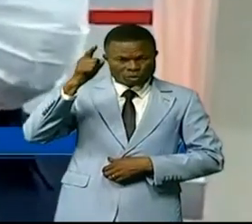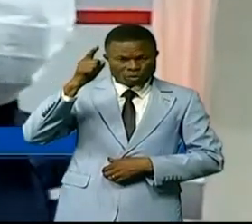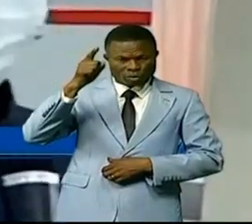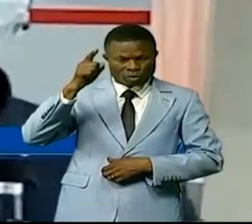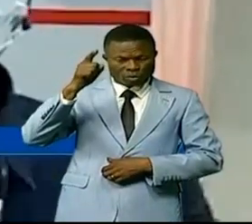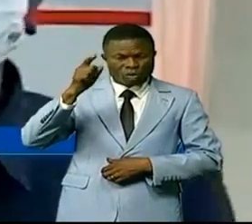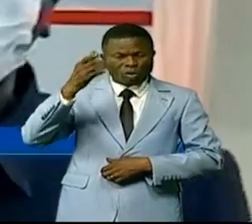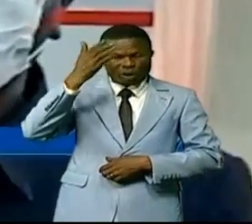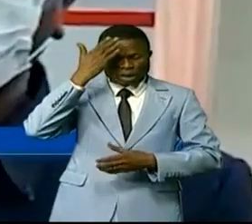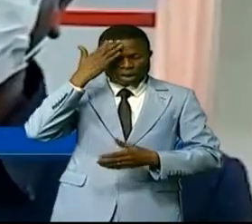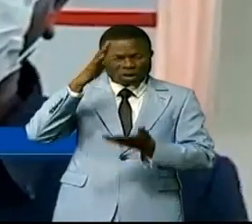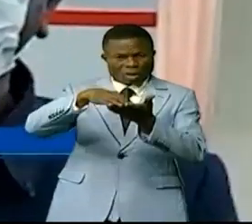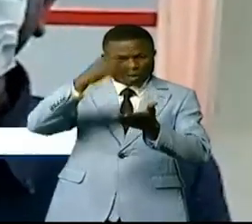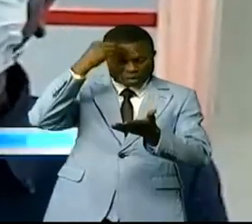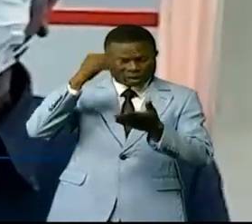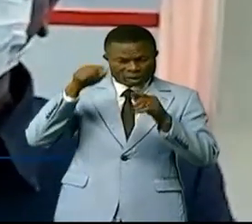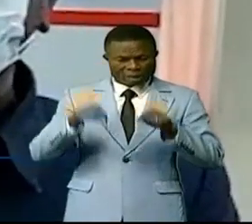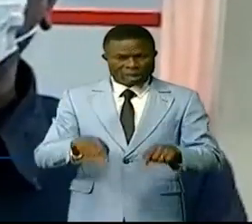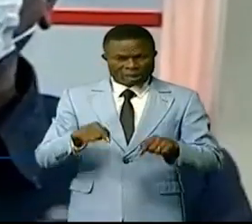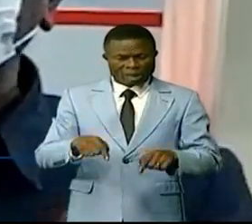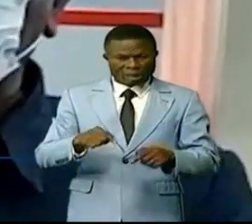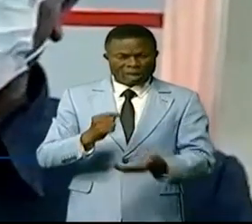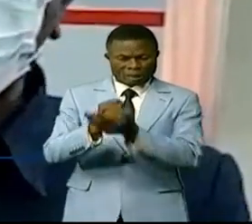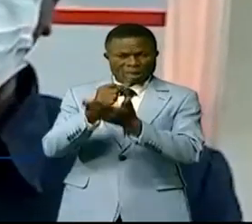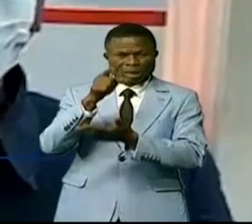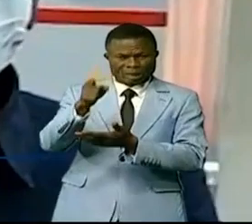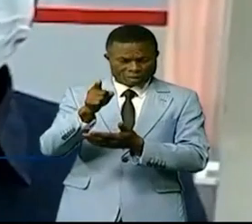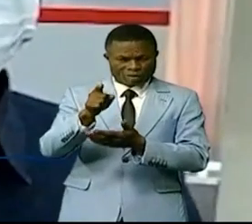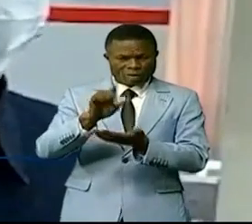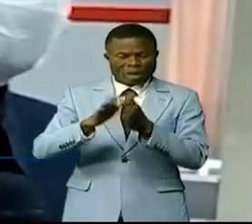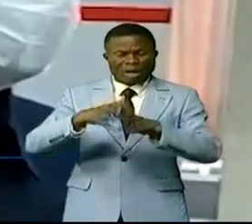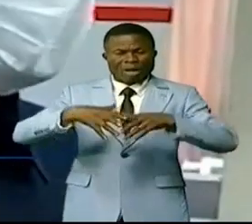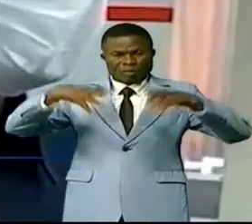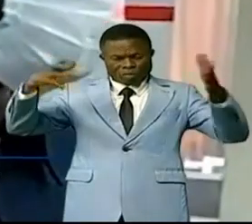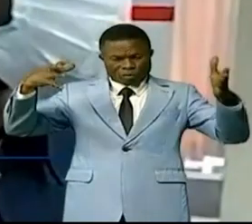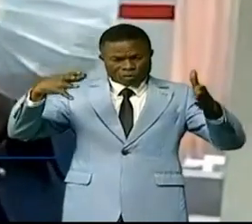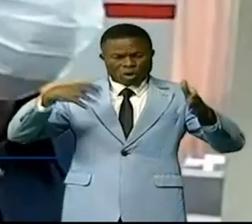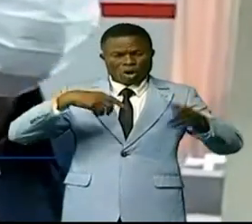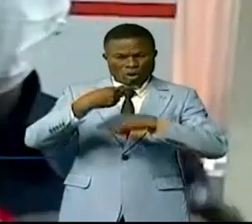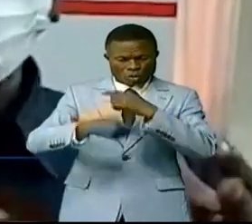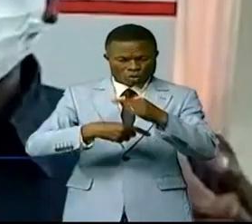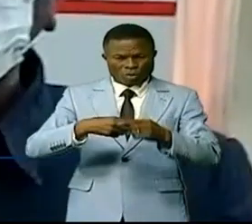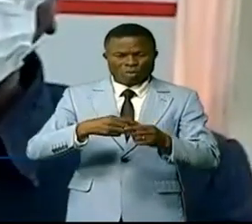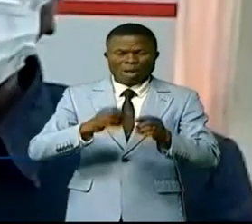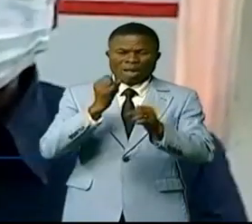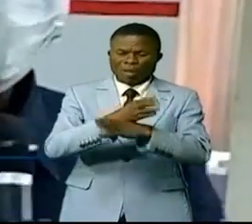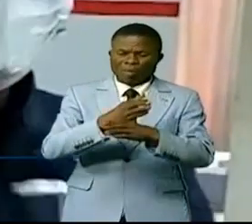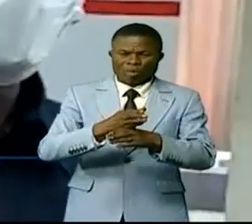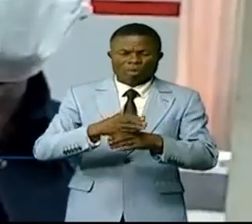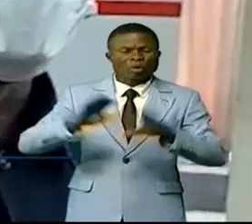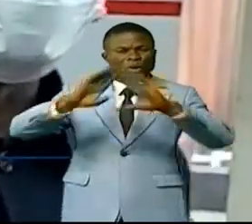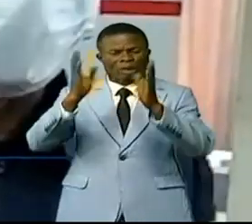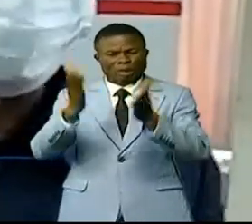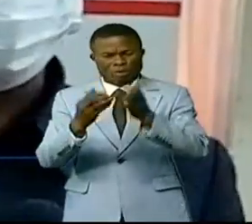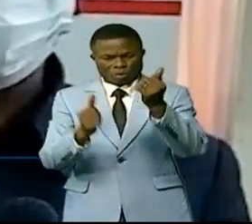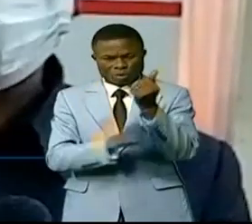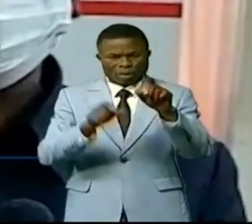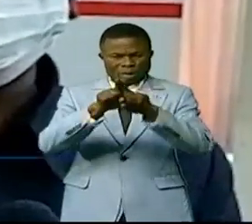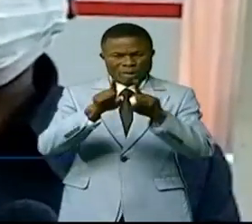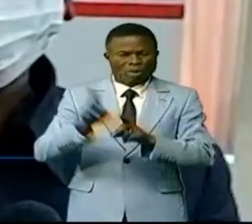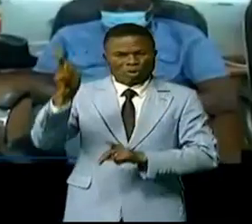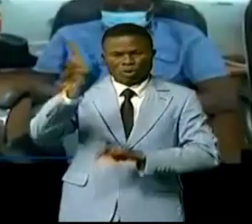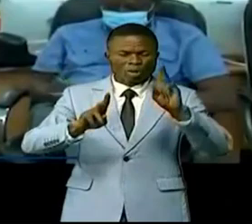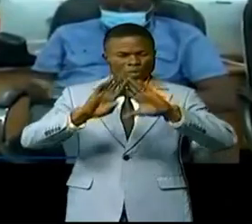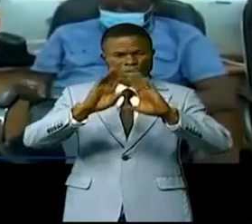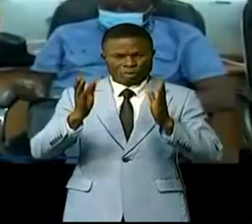ces connaissances que vous allez acquérir puissent fructifier et se mettre à la disposition et de vous tous et de la